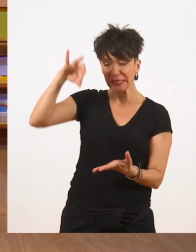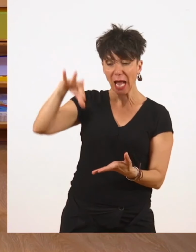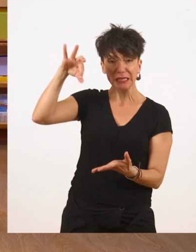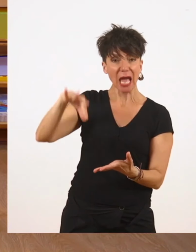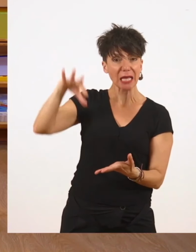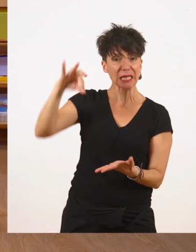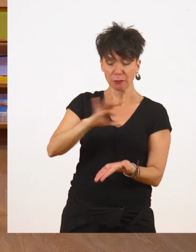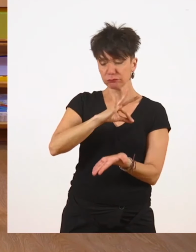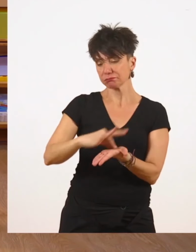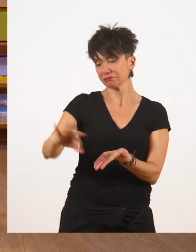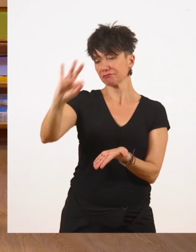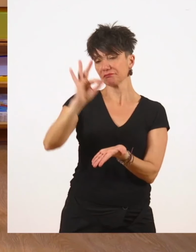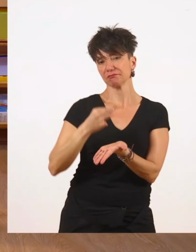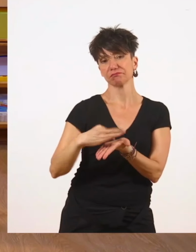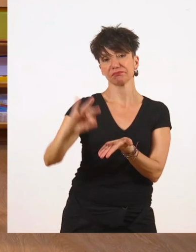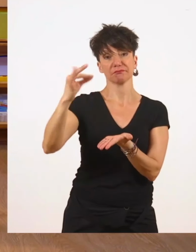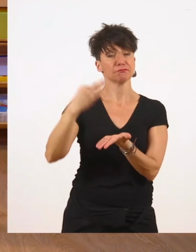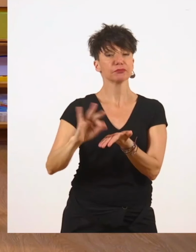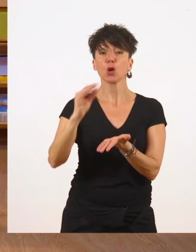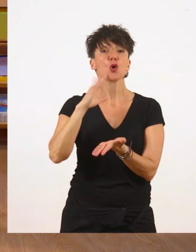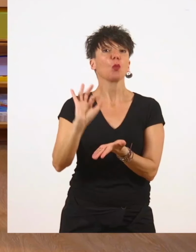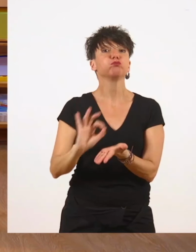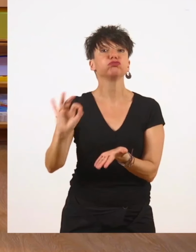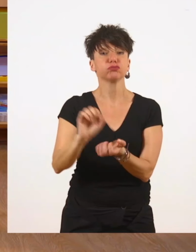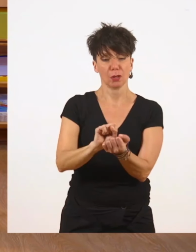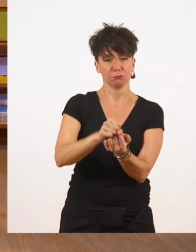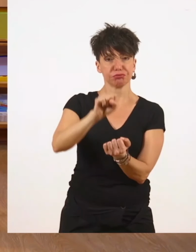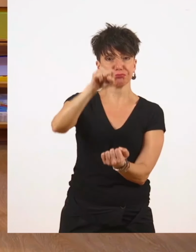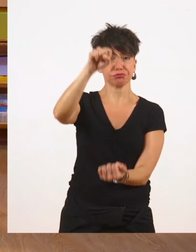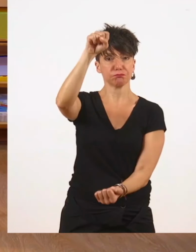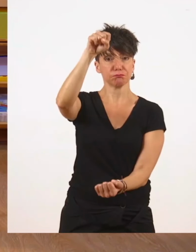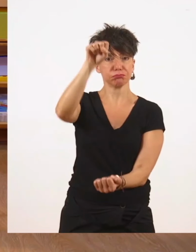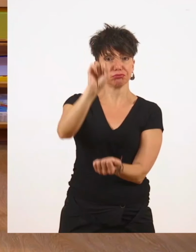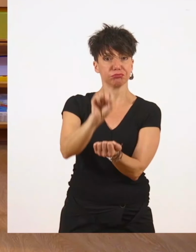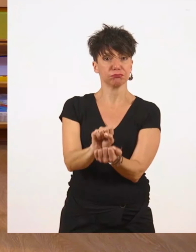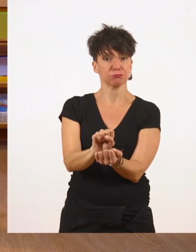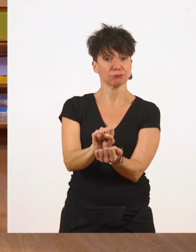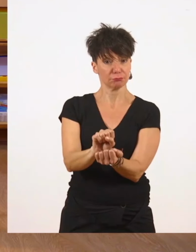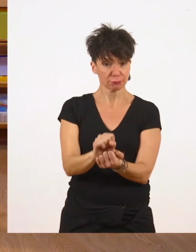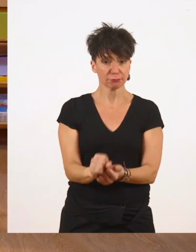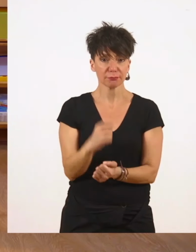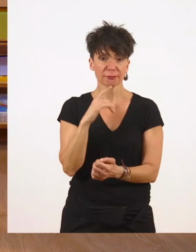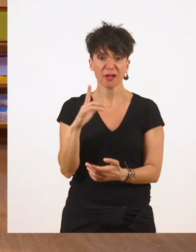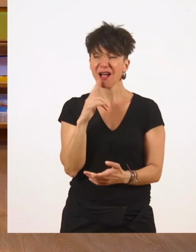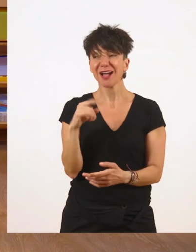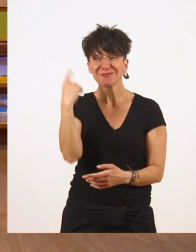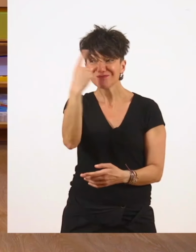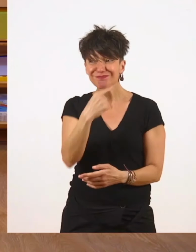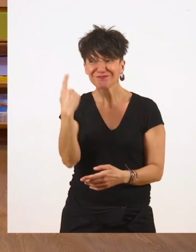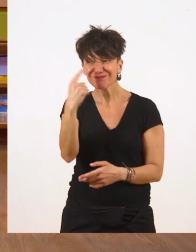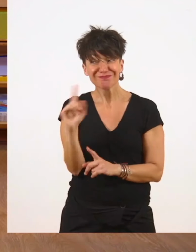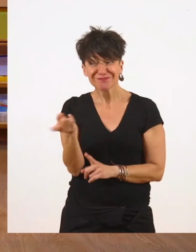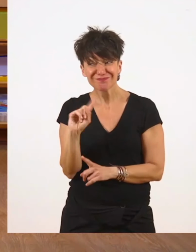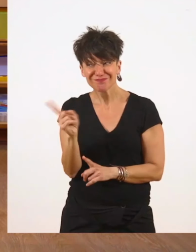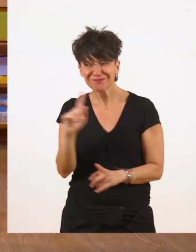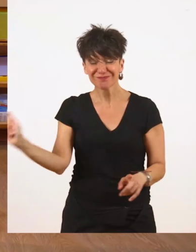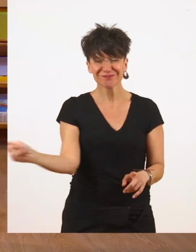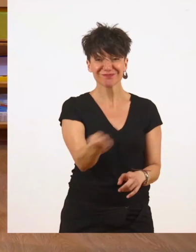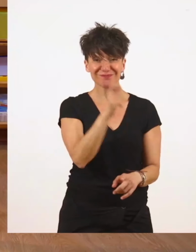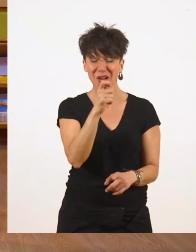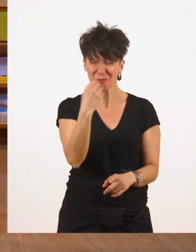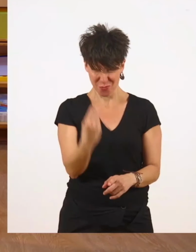Ναι. Και γράφανε σε περγαμηνές, αν θυμάμαι καλά. Δεν μοιάζεις πολύ. Κι αυτό πρέπει να κρατάω. Είσαι